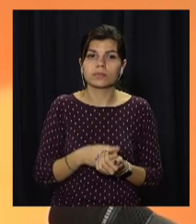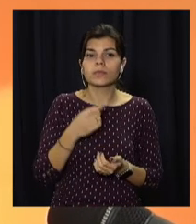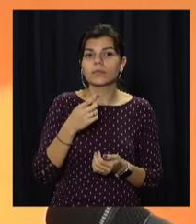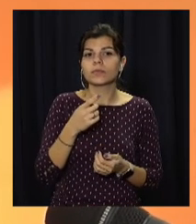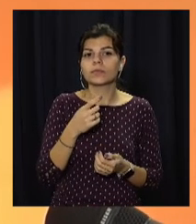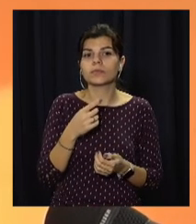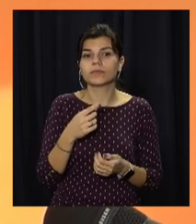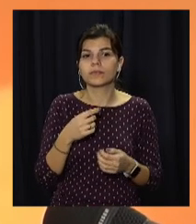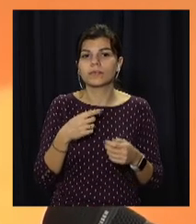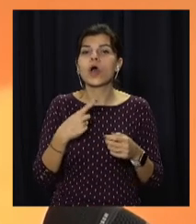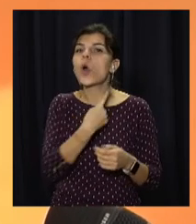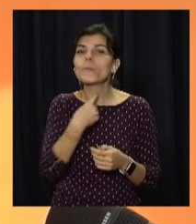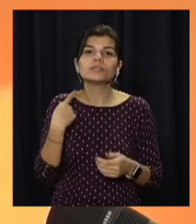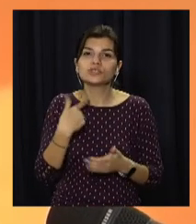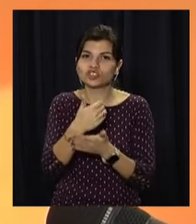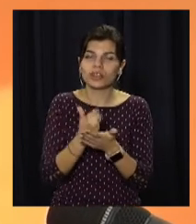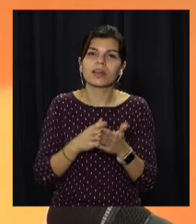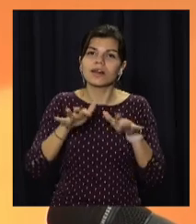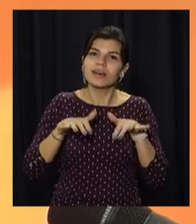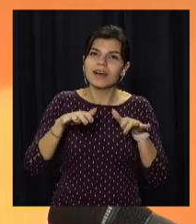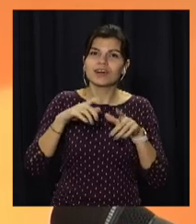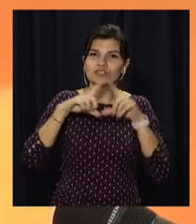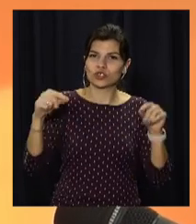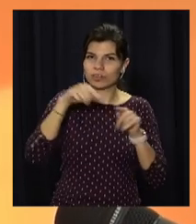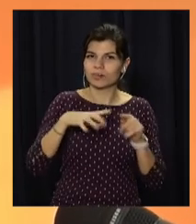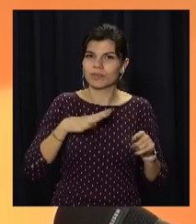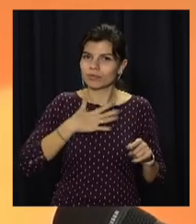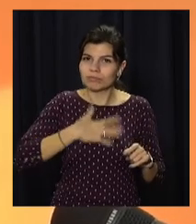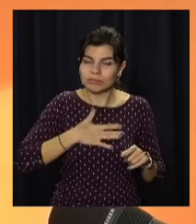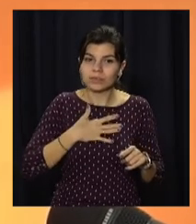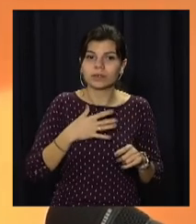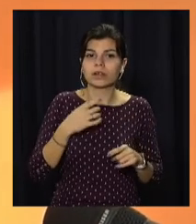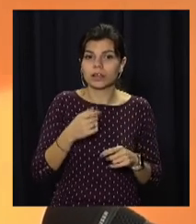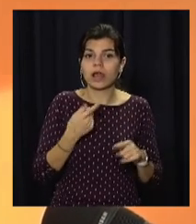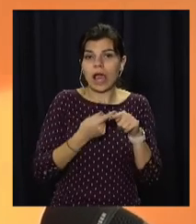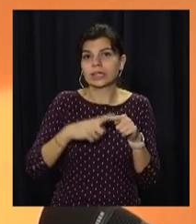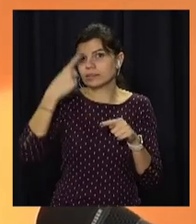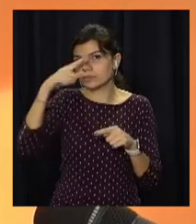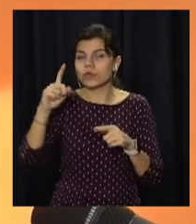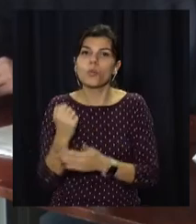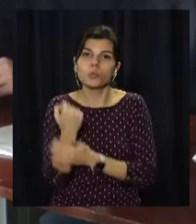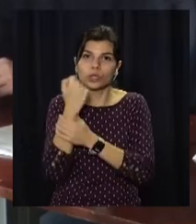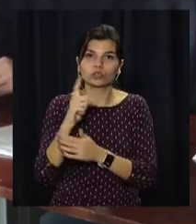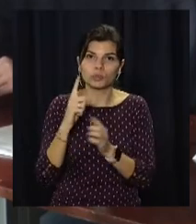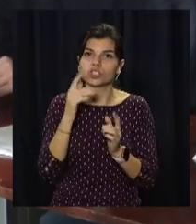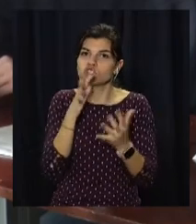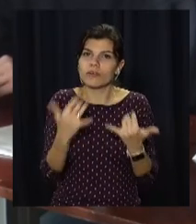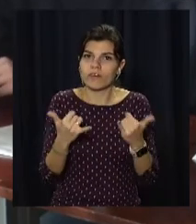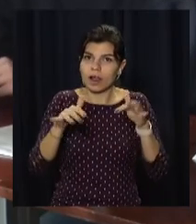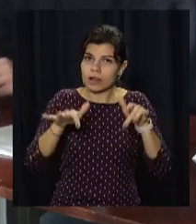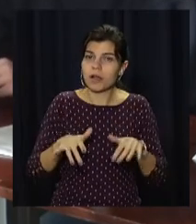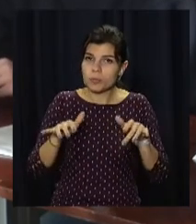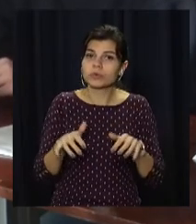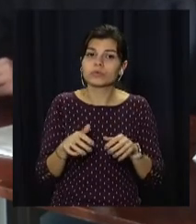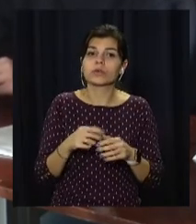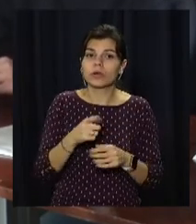програмні забезпечення. І вирішив створити цей проєкт «Комп'ютерна еволюція». За комп'ютерну